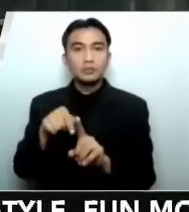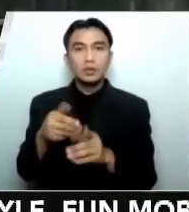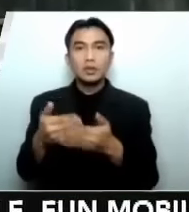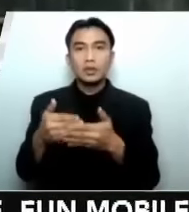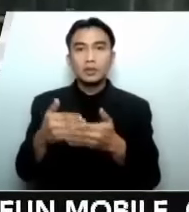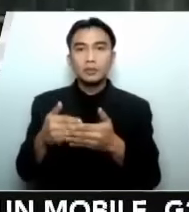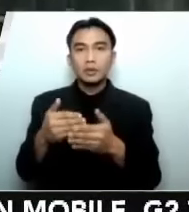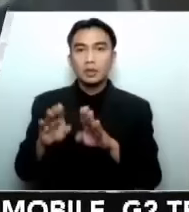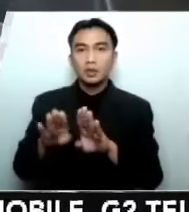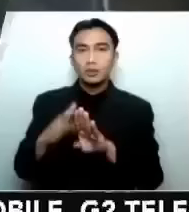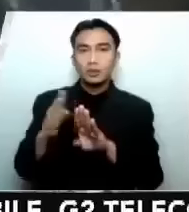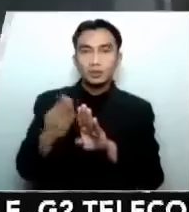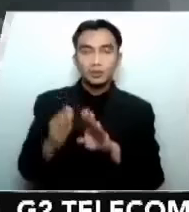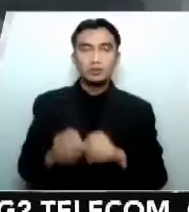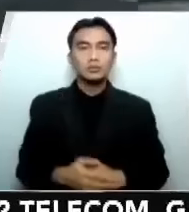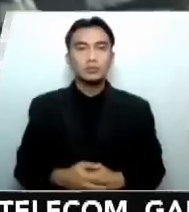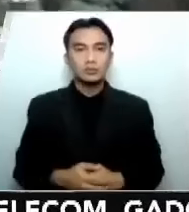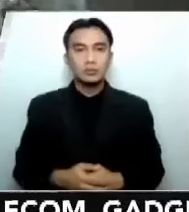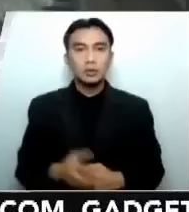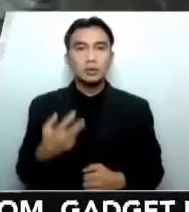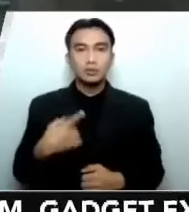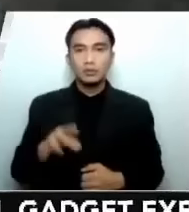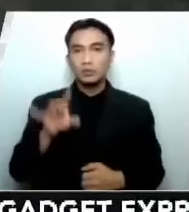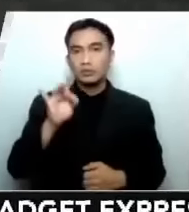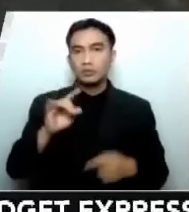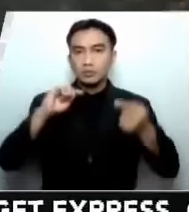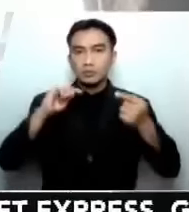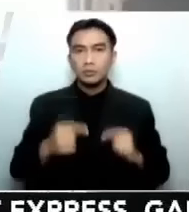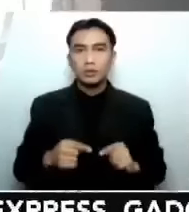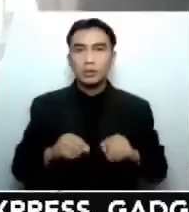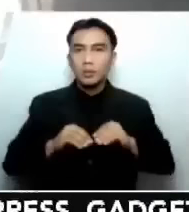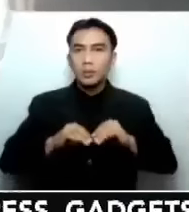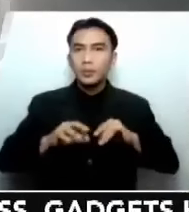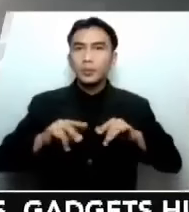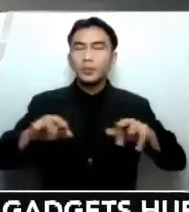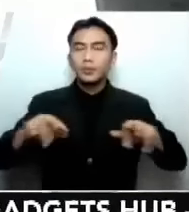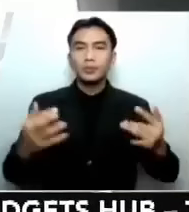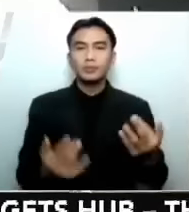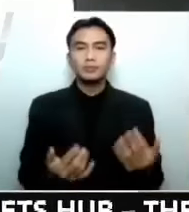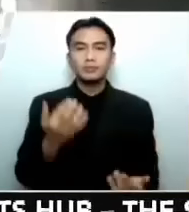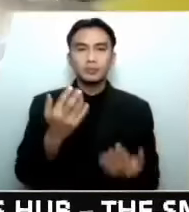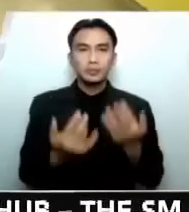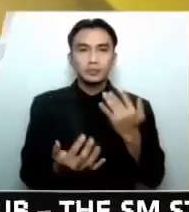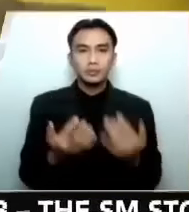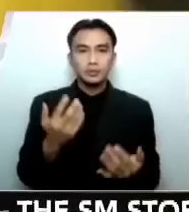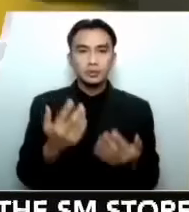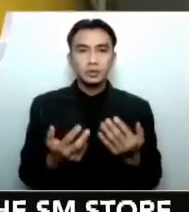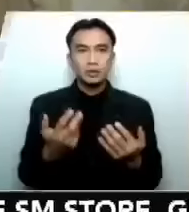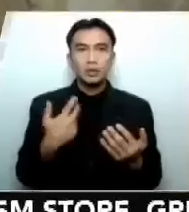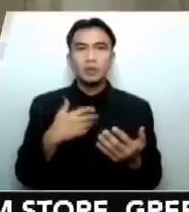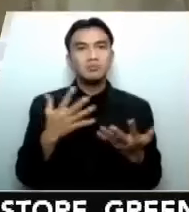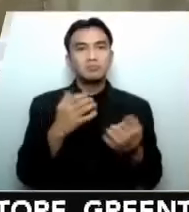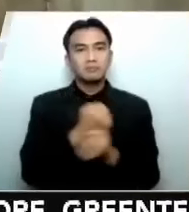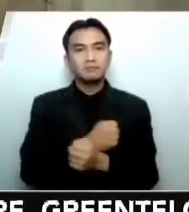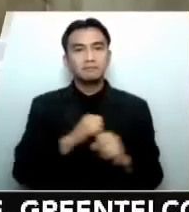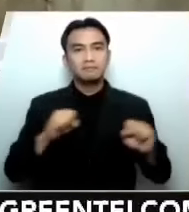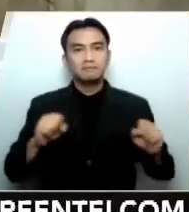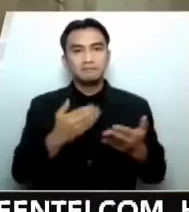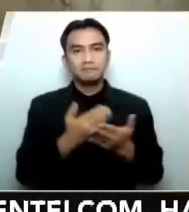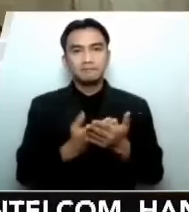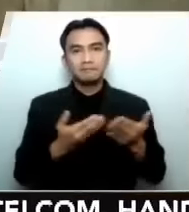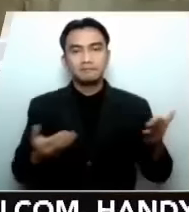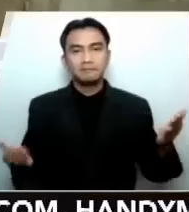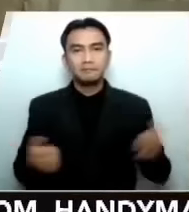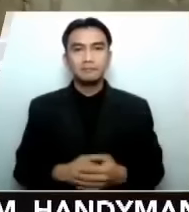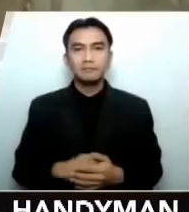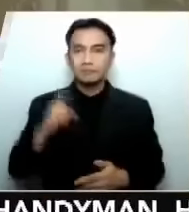Walong sugatan. Sa bilis ng pagkalat ng apoy, halos wala nang naisalbang gamit ang ibang residente. Kasi nagtatakbuhan doon sa